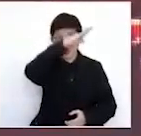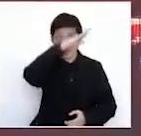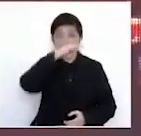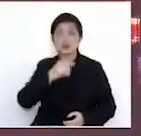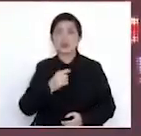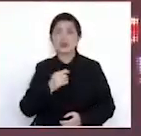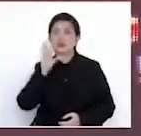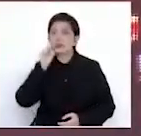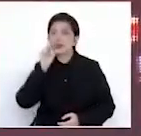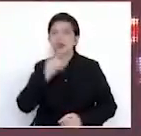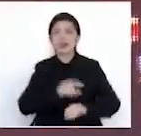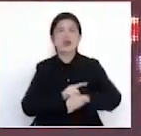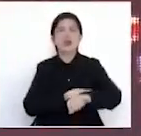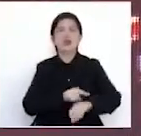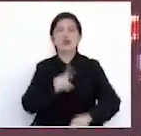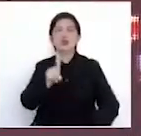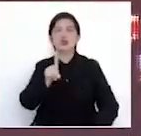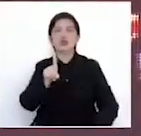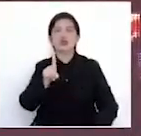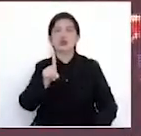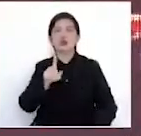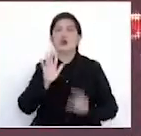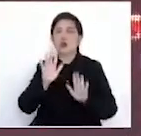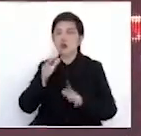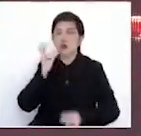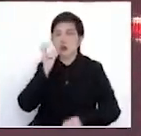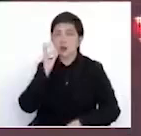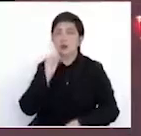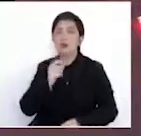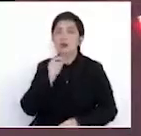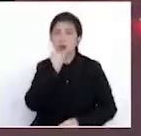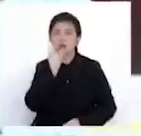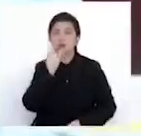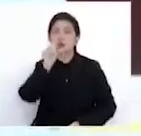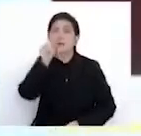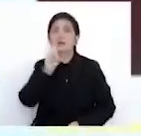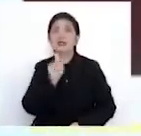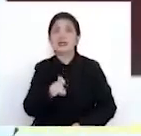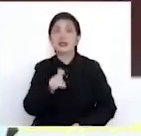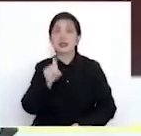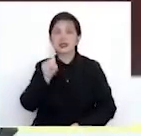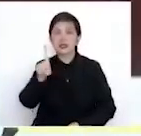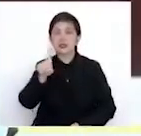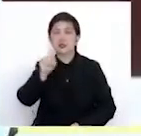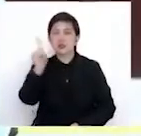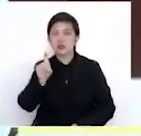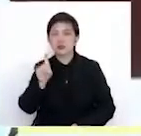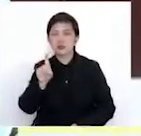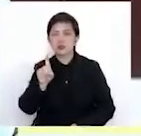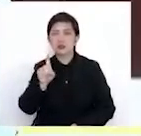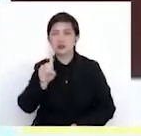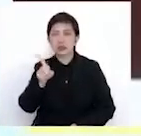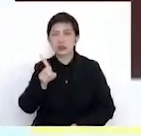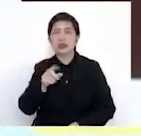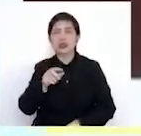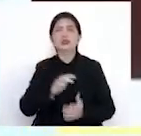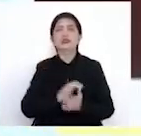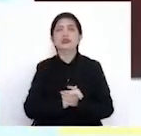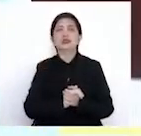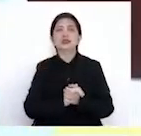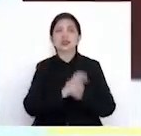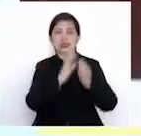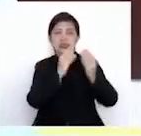waktu 1 menit untuk bertanya Oh ya Eh sederhana aja kan Genzi itu ada